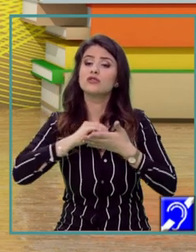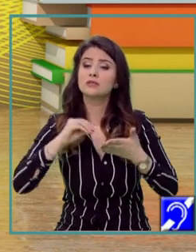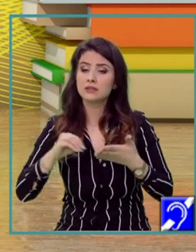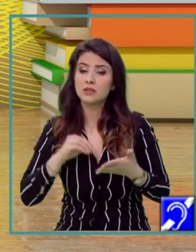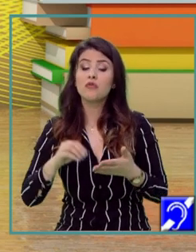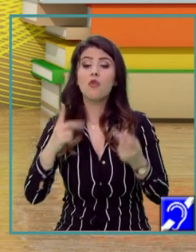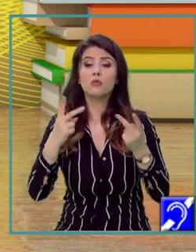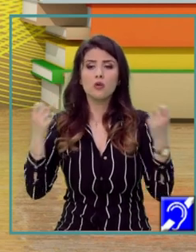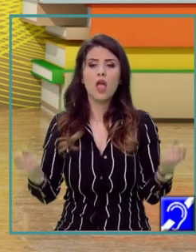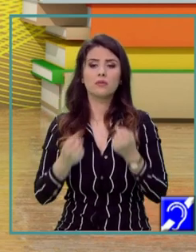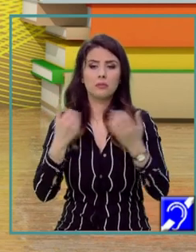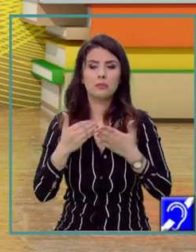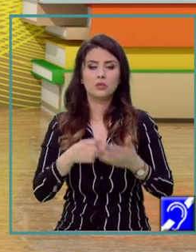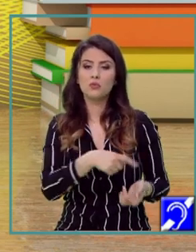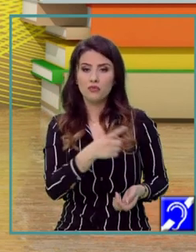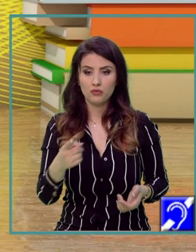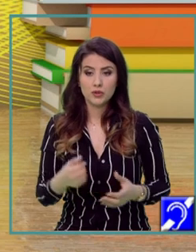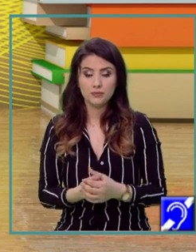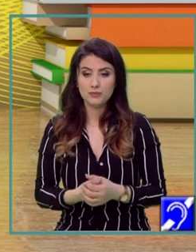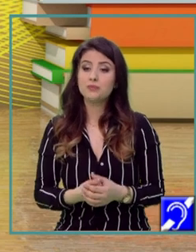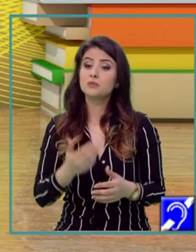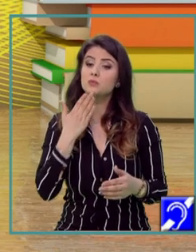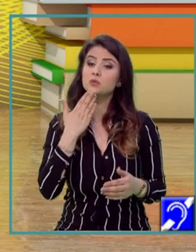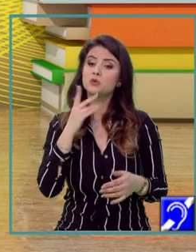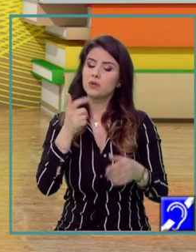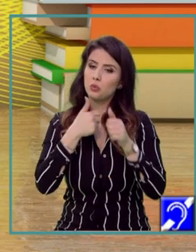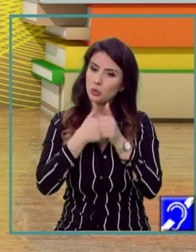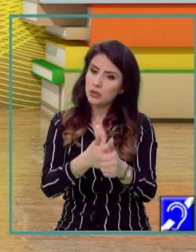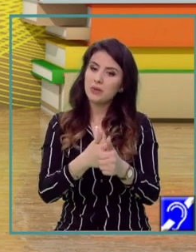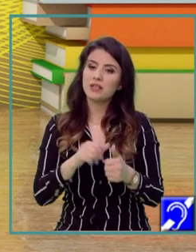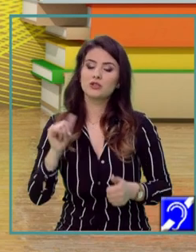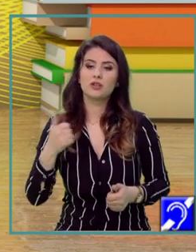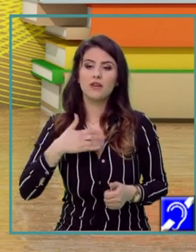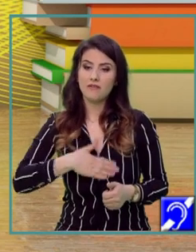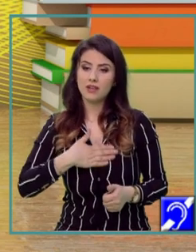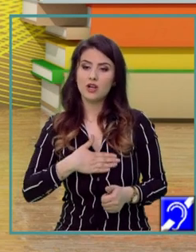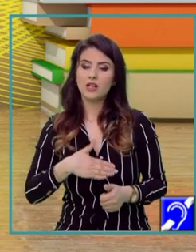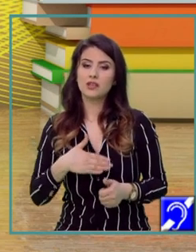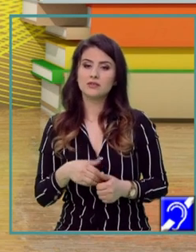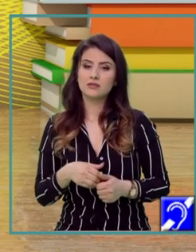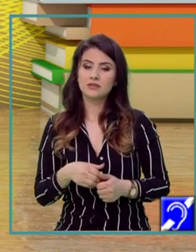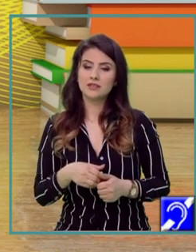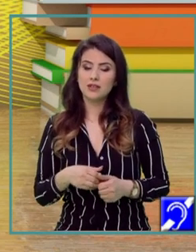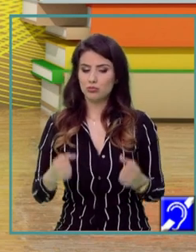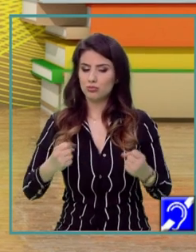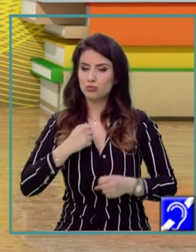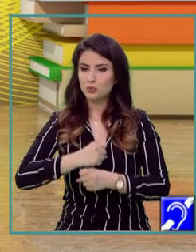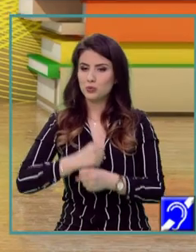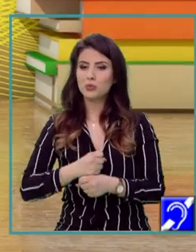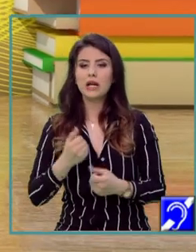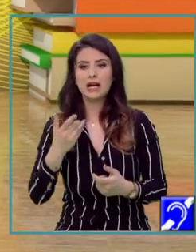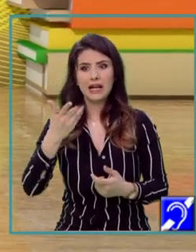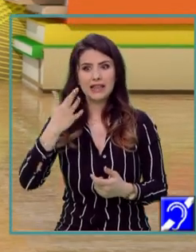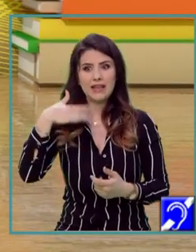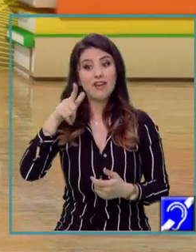exerciții pentru voi Eu vă mulțumesc cum ați urmărit vă doresc puterea de muncă Mai aveți câteva